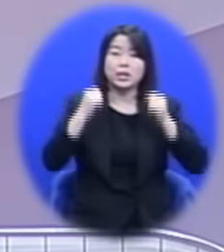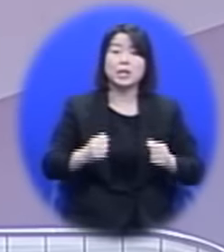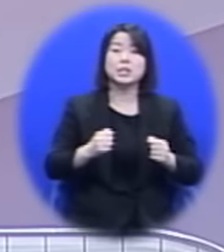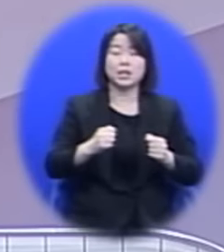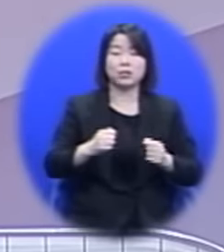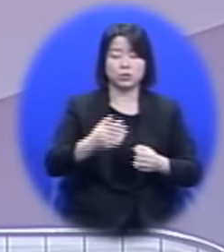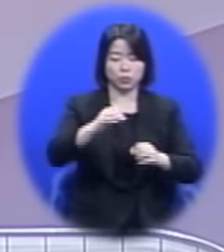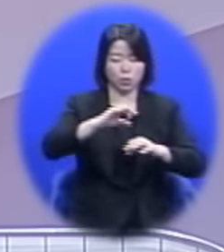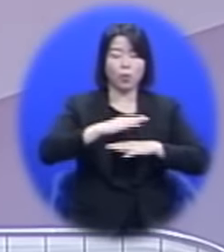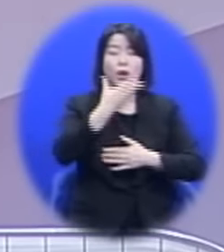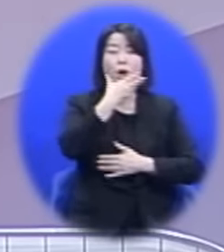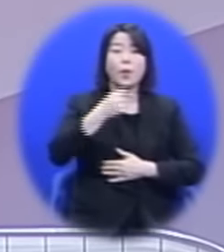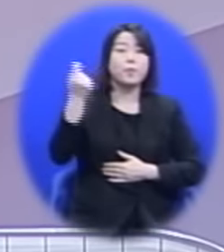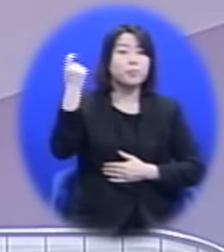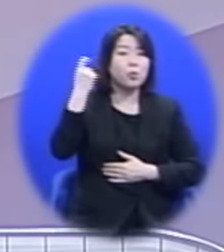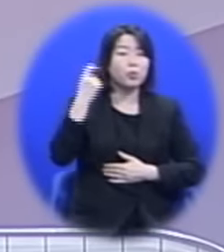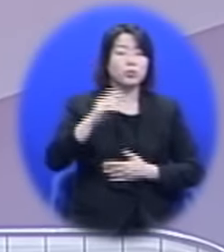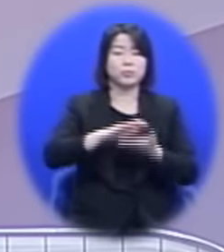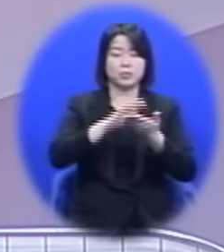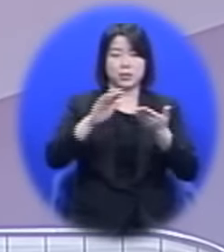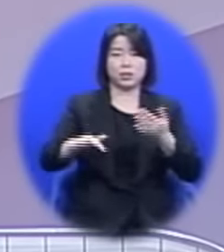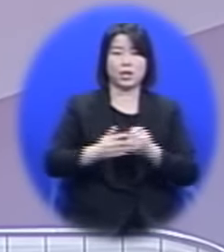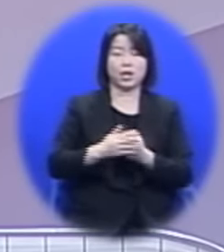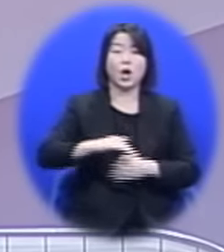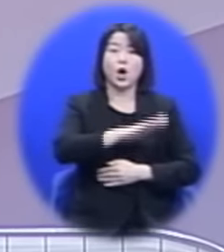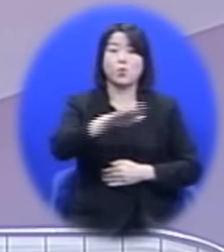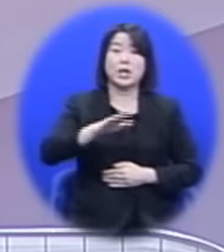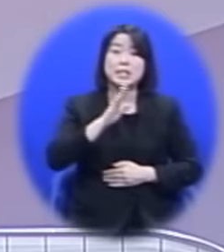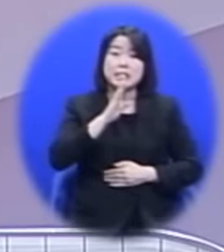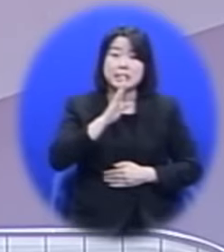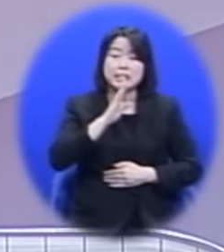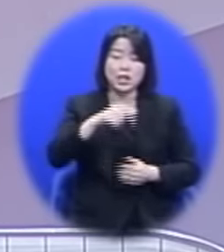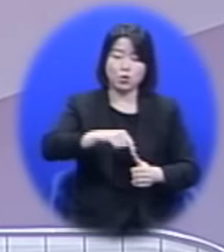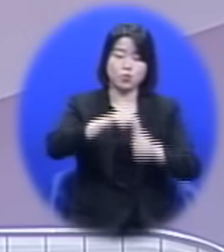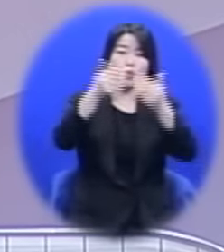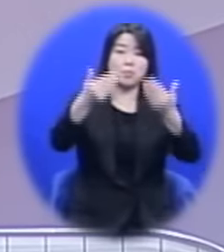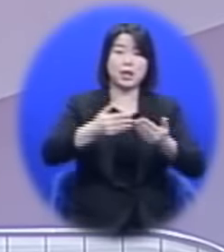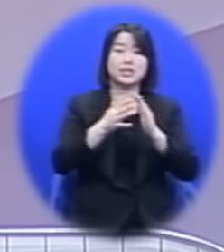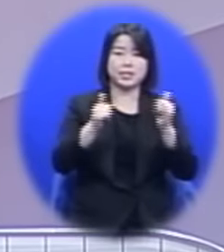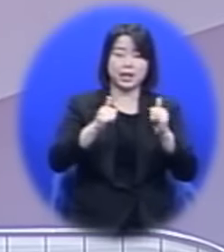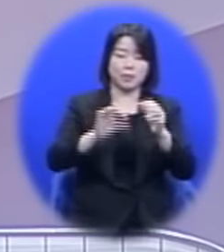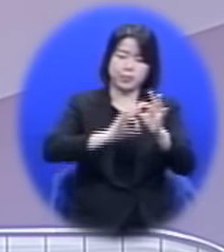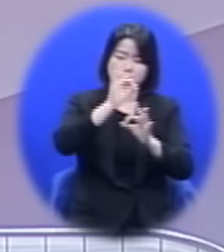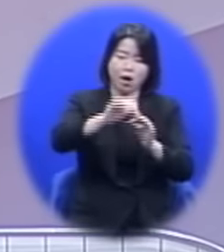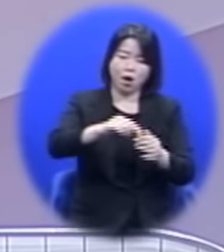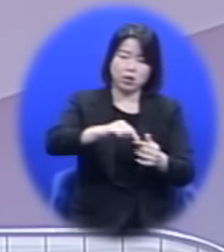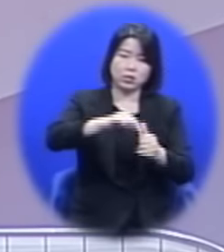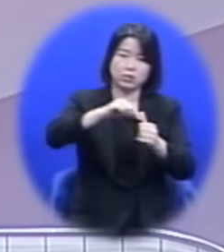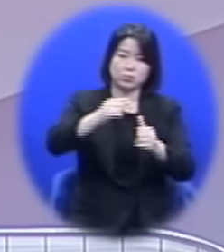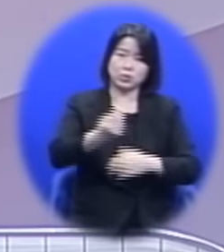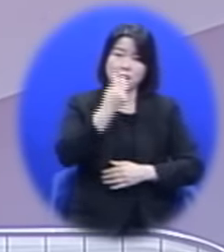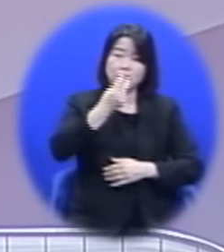복음입니다. 우리가 진짜 구원받은 사람, 영생을 얻은 사람이라고 하는 뜻이에요.